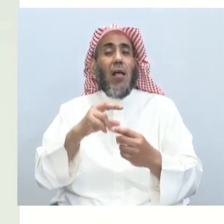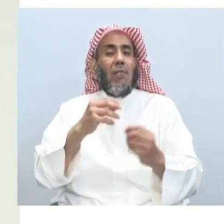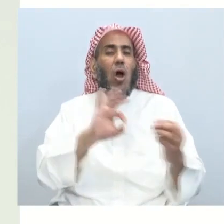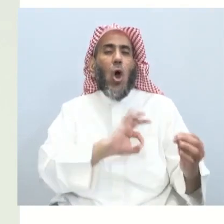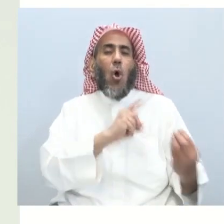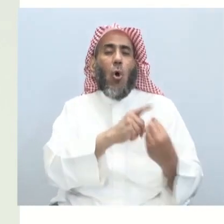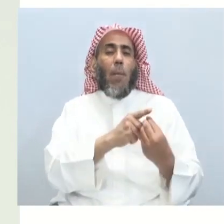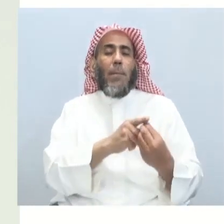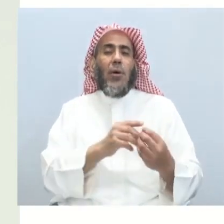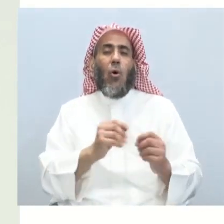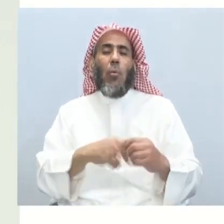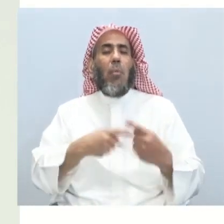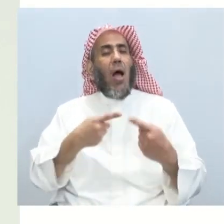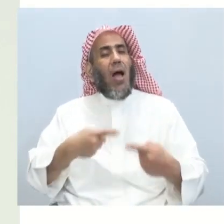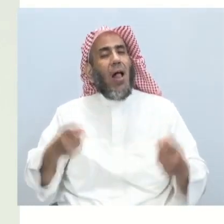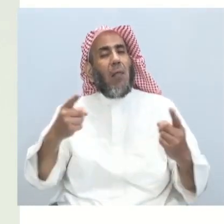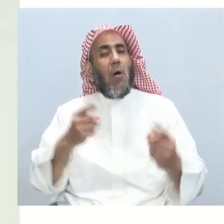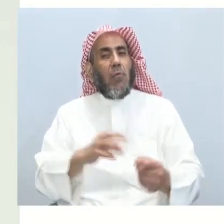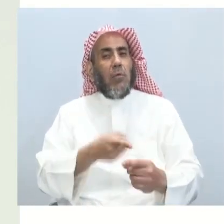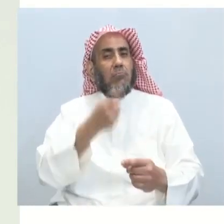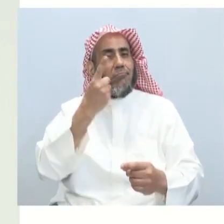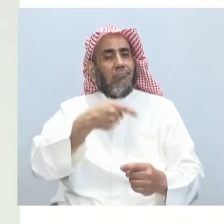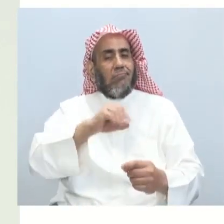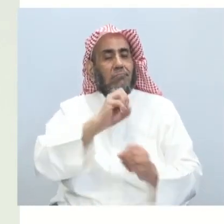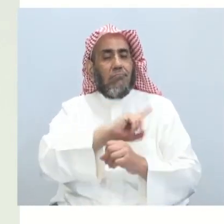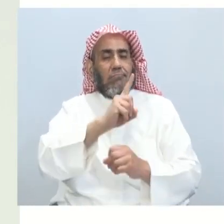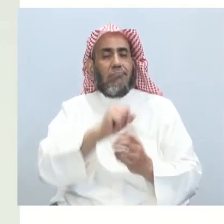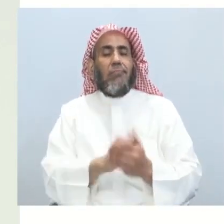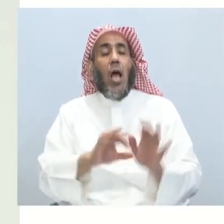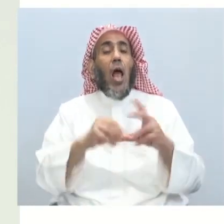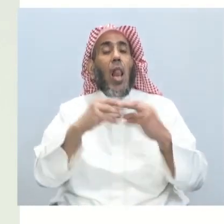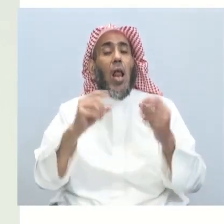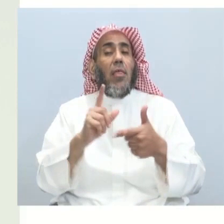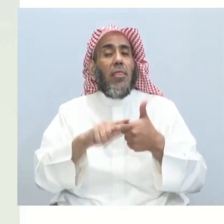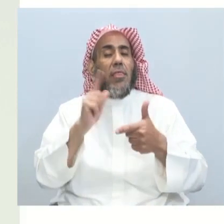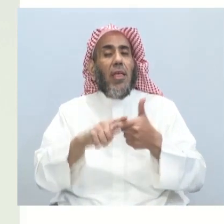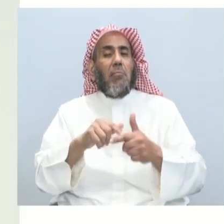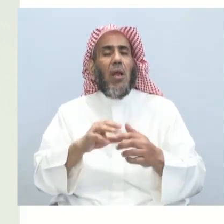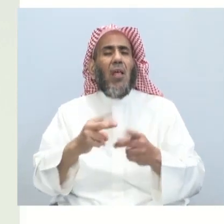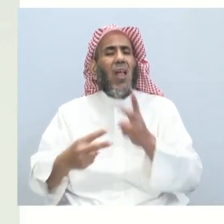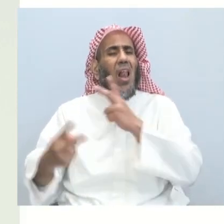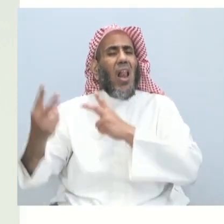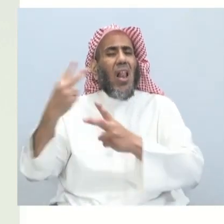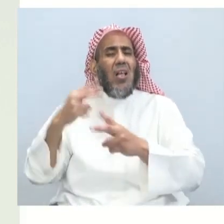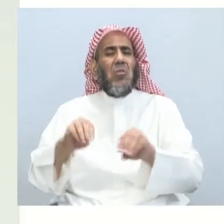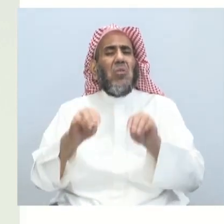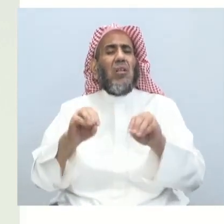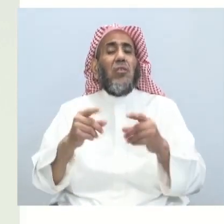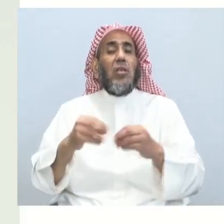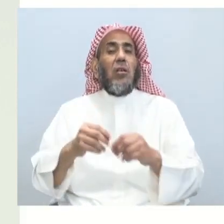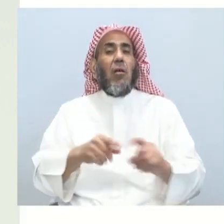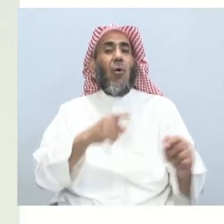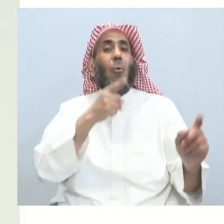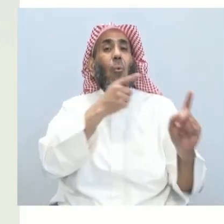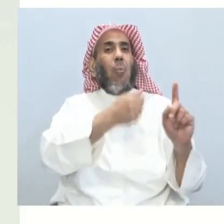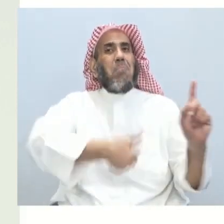ان غالبيه الغزل غزل عفيف وليس غزل فاحش الغرض الثاني من الاغراض التقليديه في الشعر السعودي المديح كان